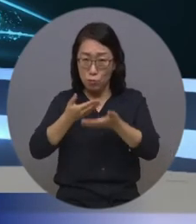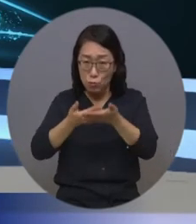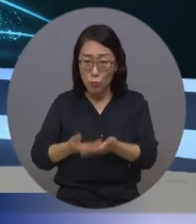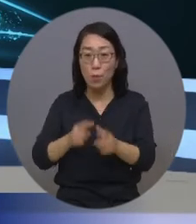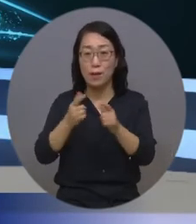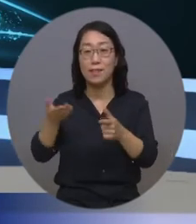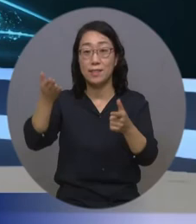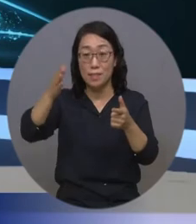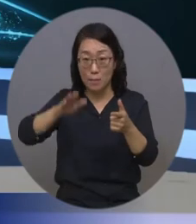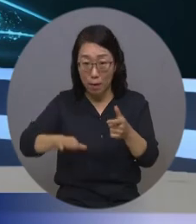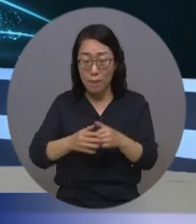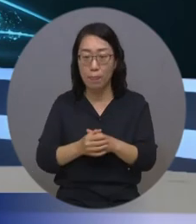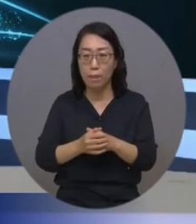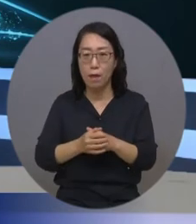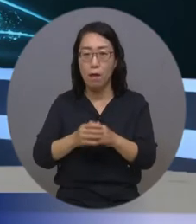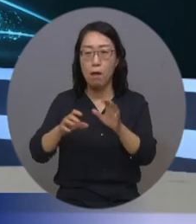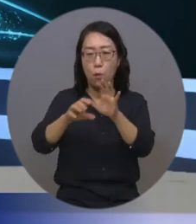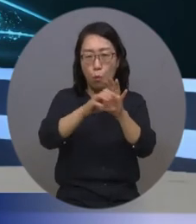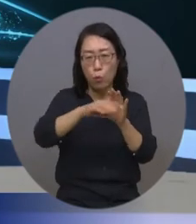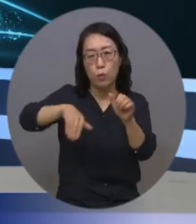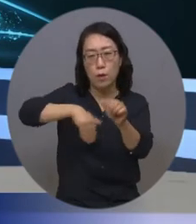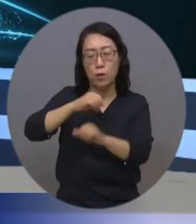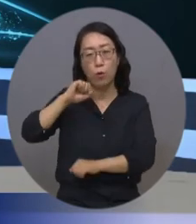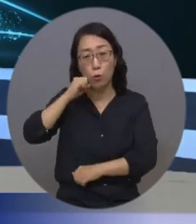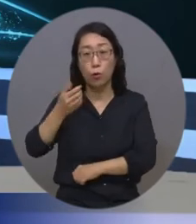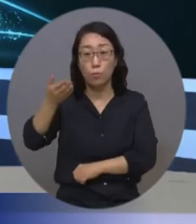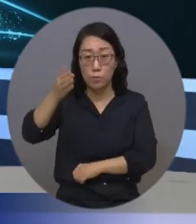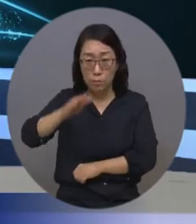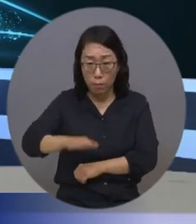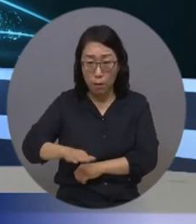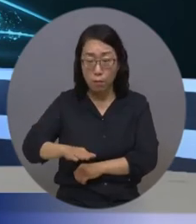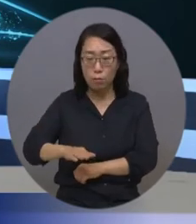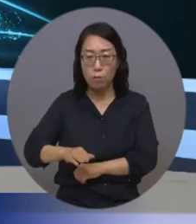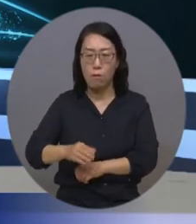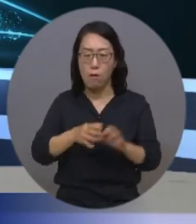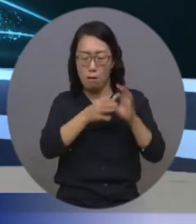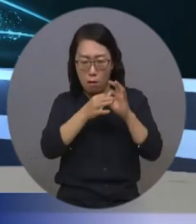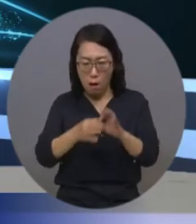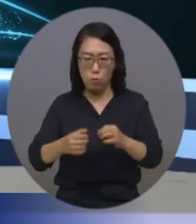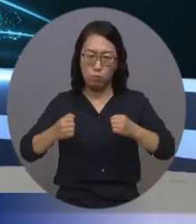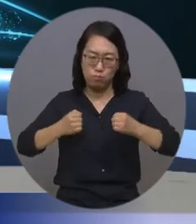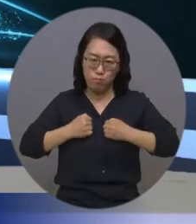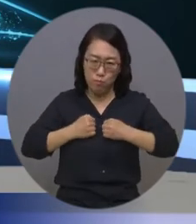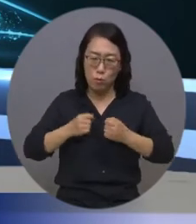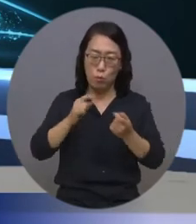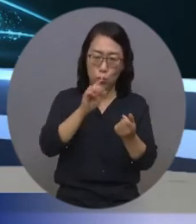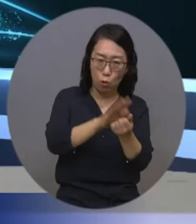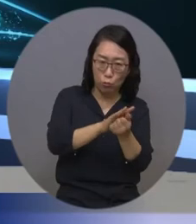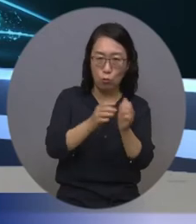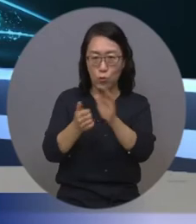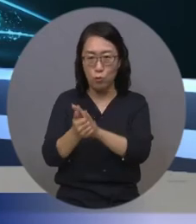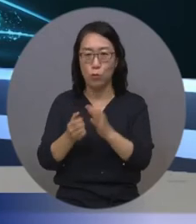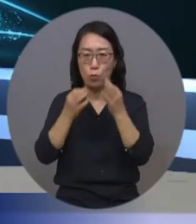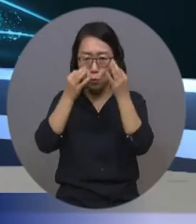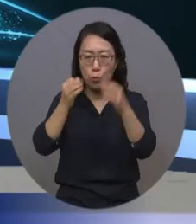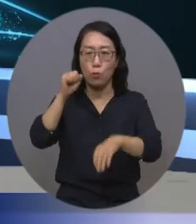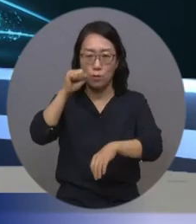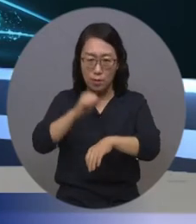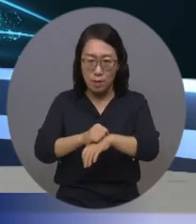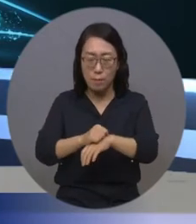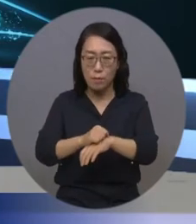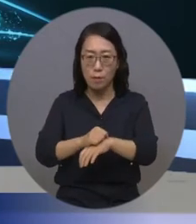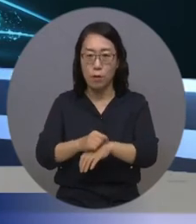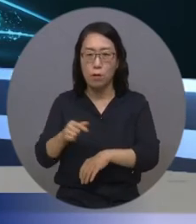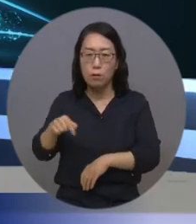어려움 속에서 선수들은 도전을 멈추지 않았고 서로를 격려하며 최선을 다했습니다. 특히